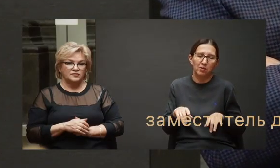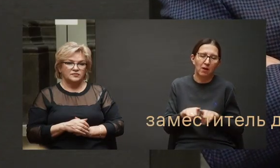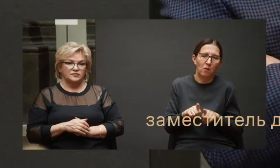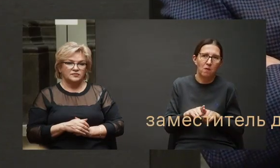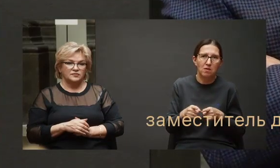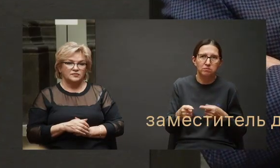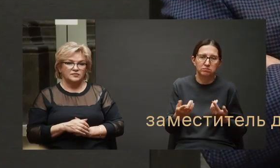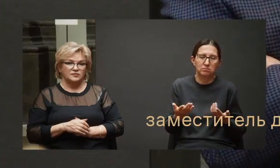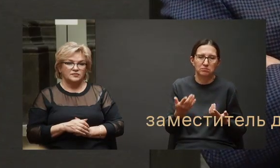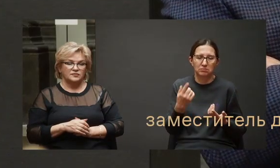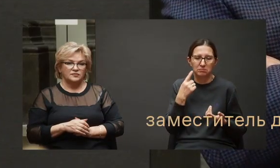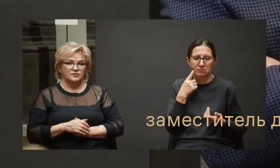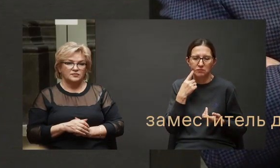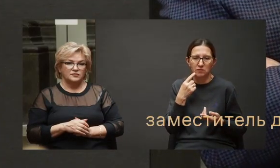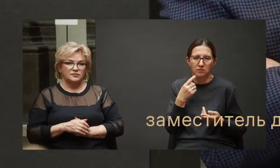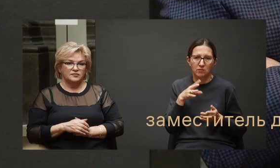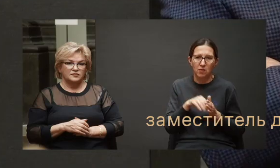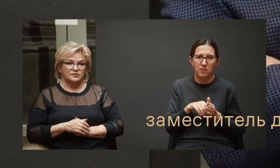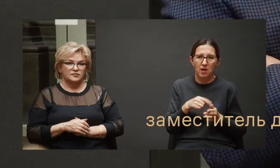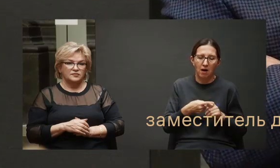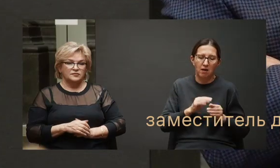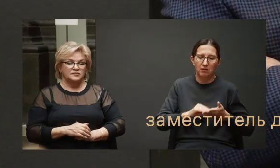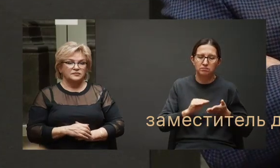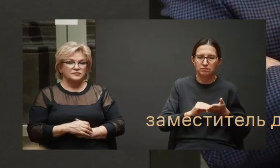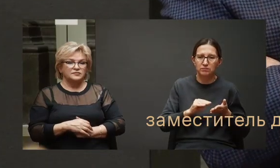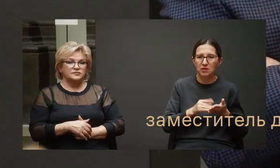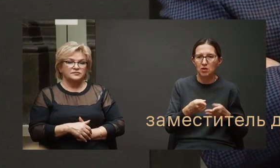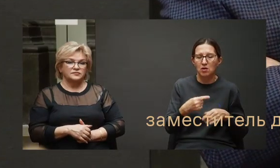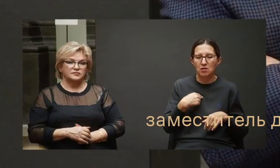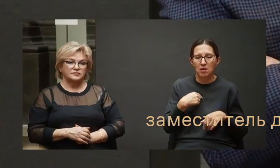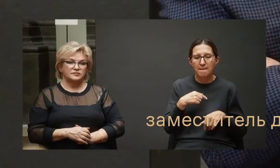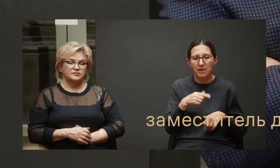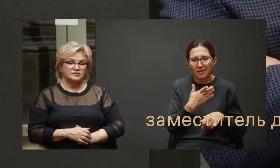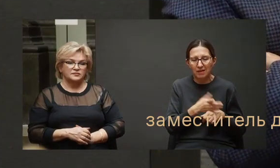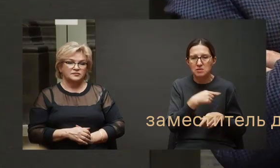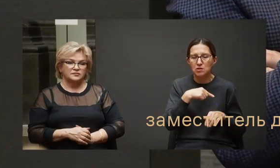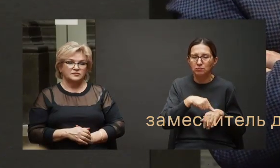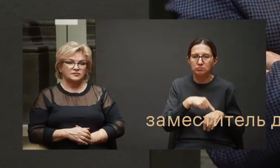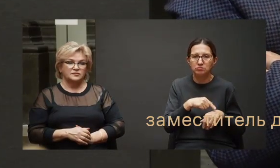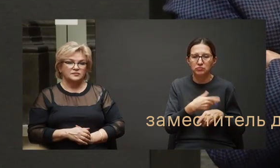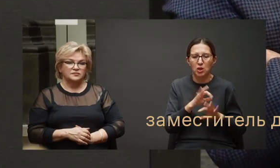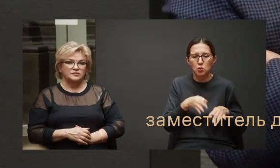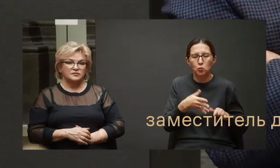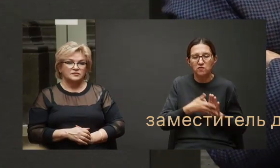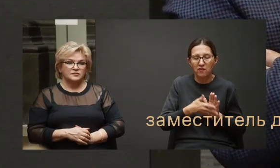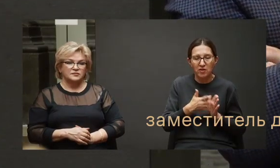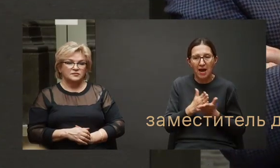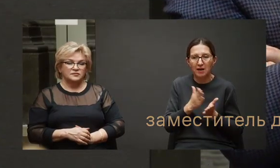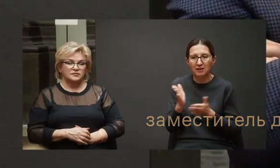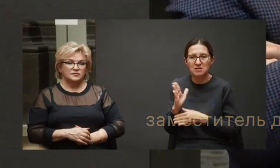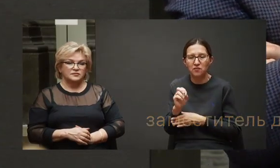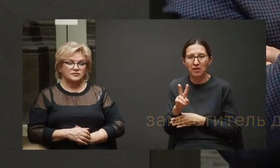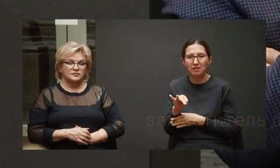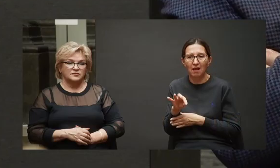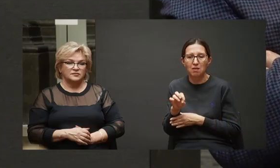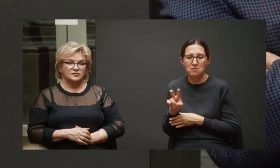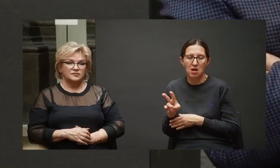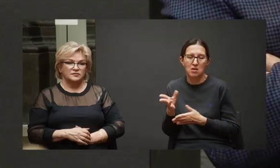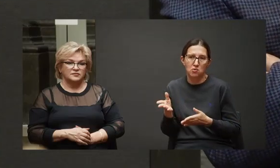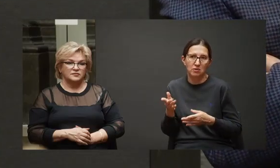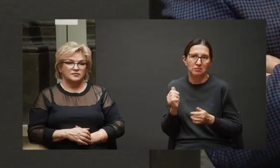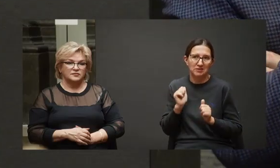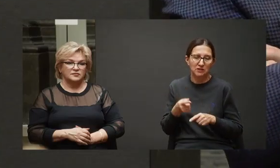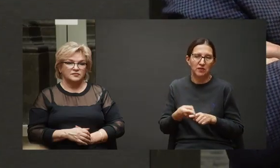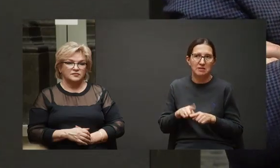как говорилось в рассказе Бабеля, да, по части искусствоведческой. Есть Винкельман, который не отходил от этого